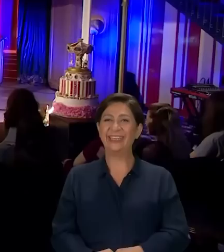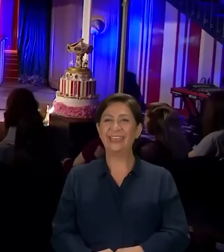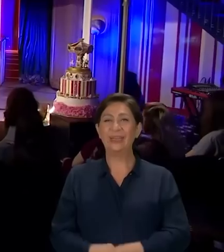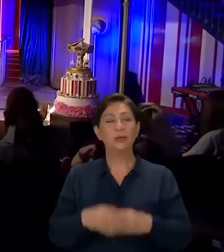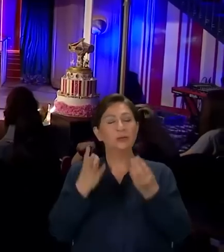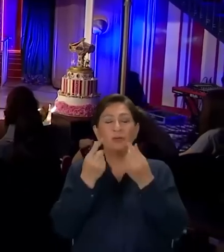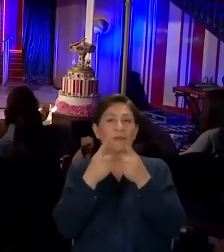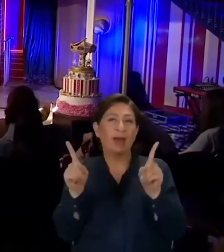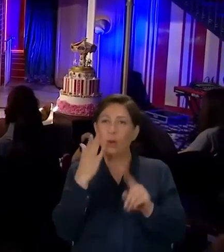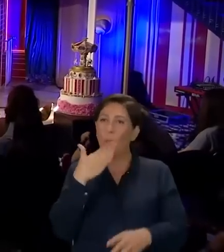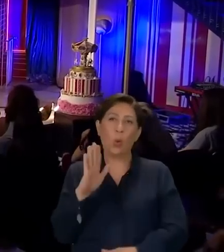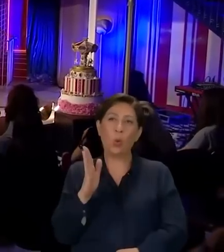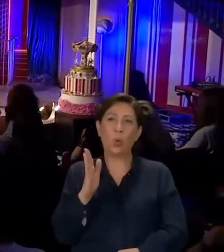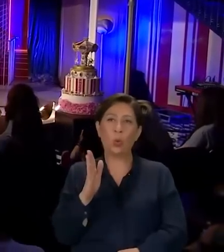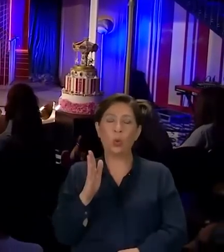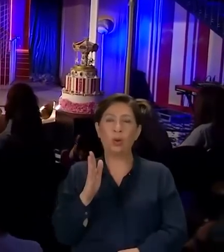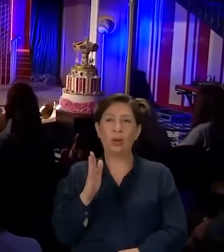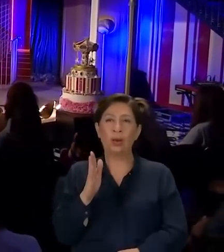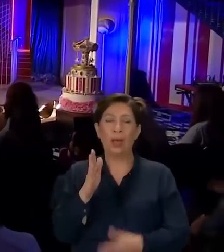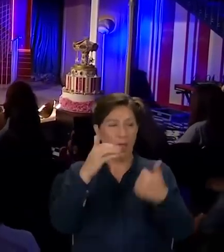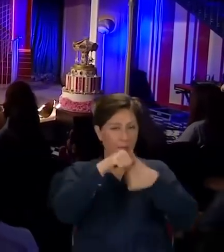Çok bir fark göremedim çünkü yani hani